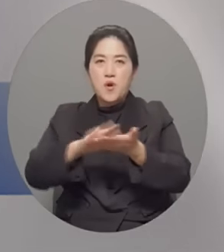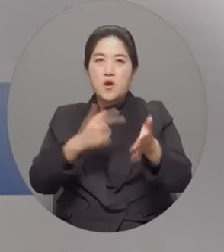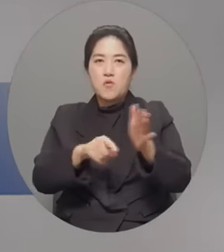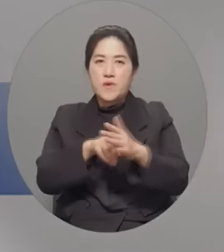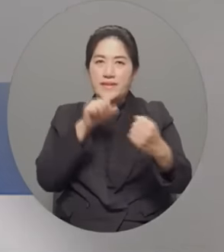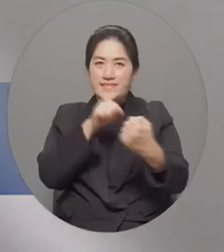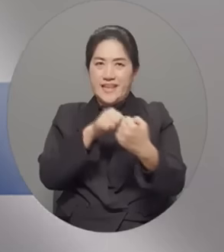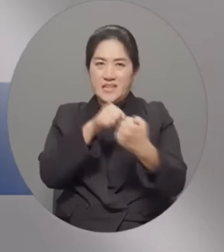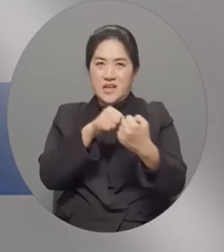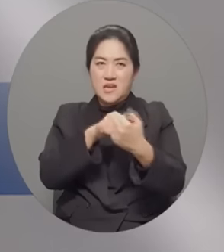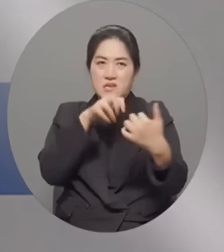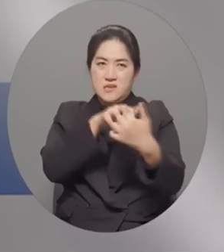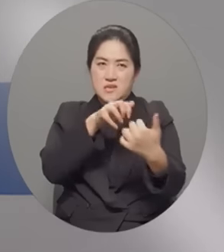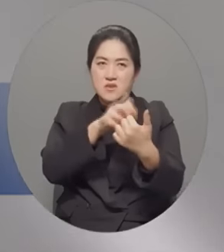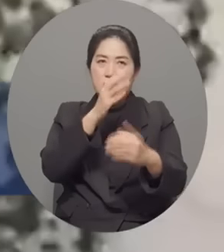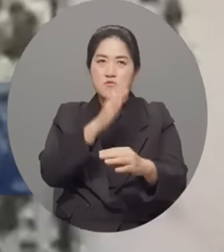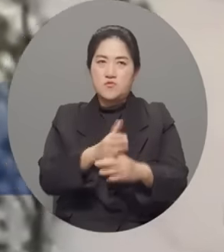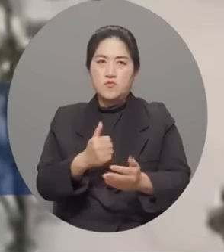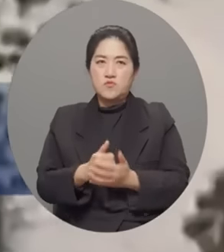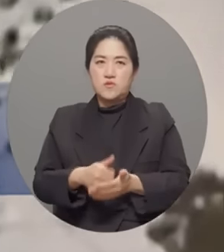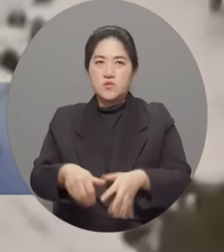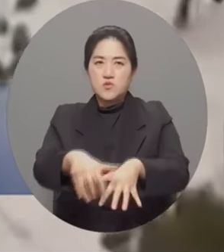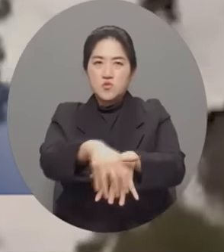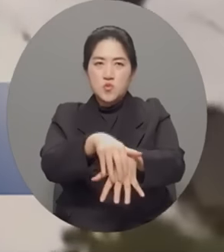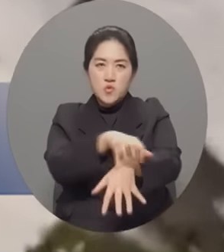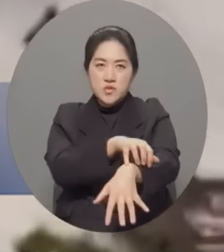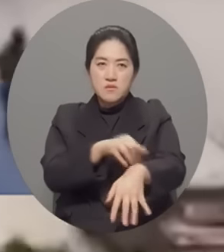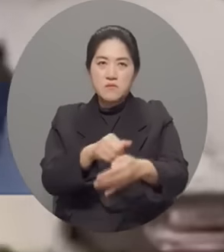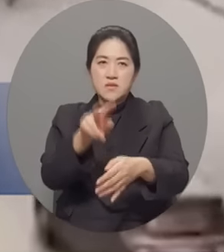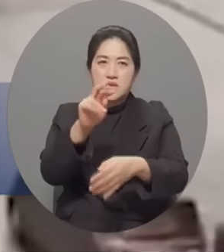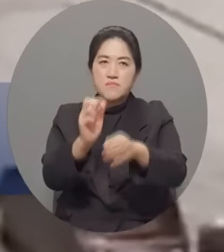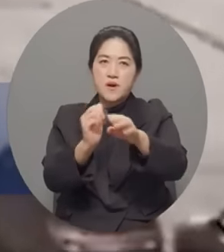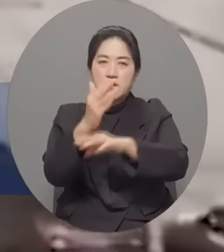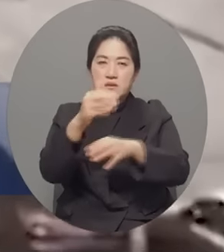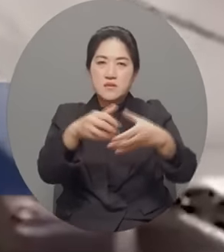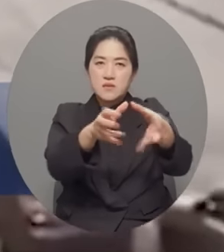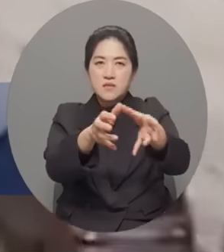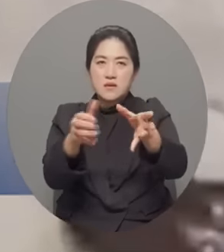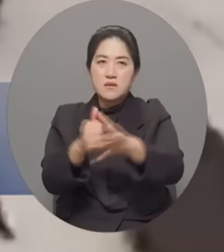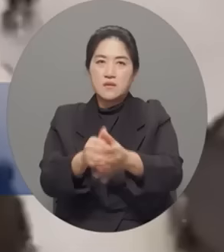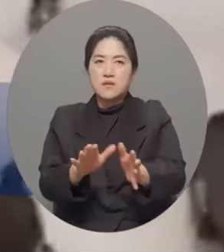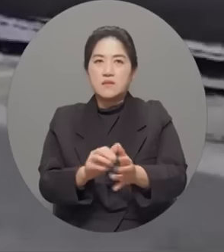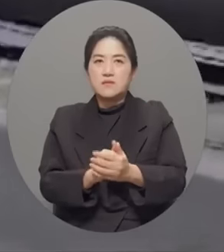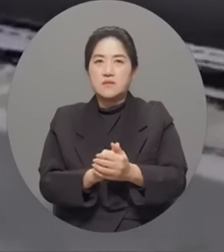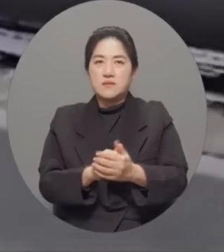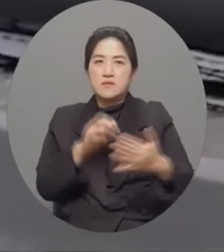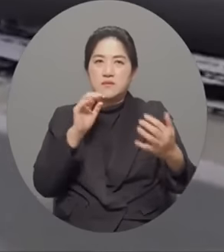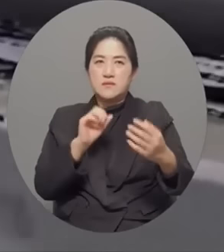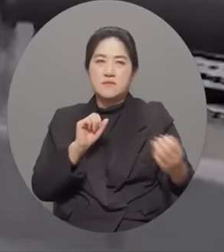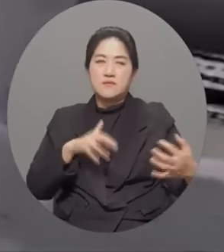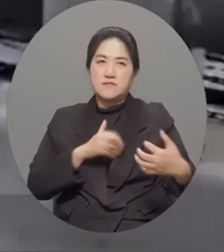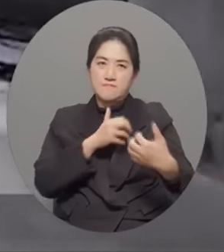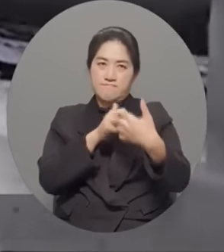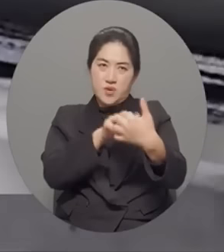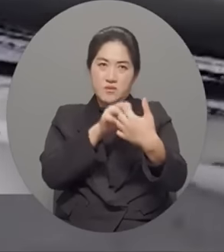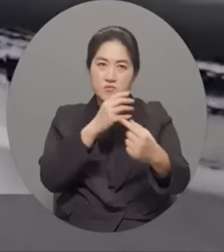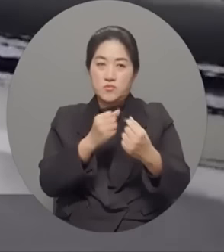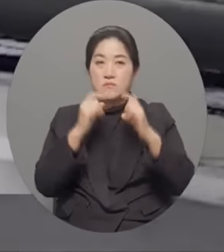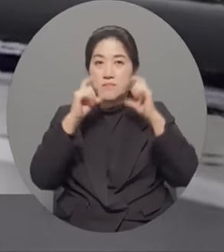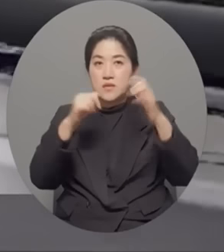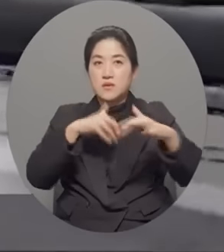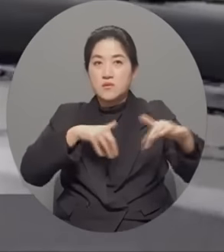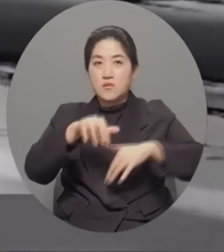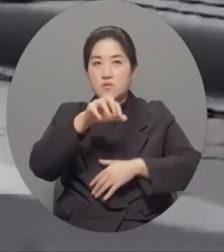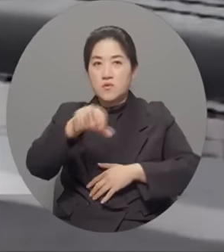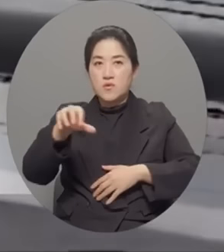luchando por la paz nacional. Estamos luchando también contra grupos terroristas. 내전 선포 이후 거리